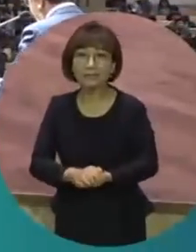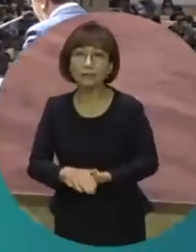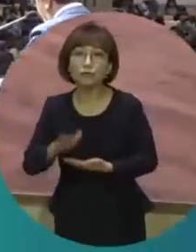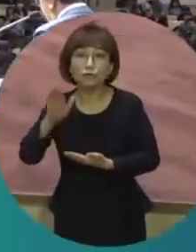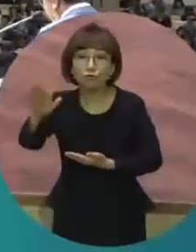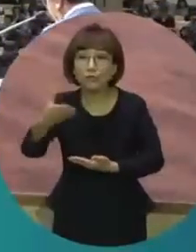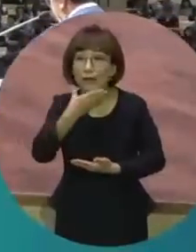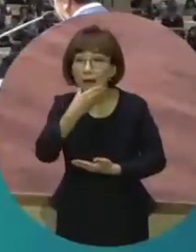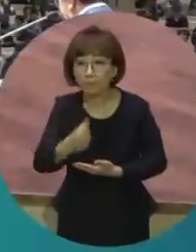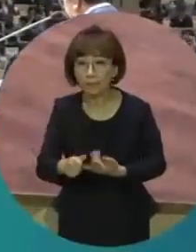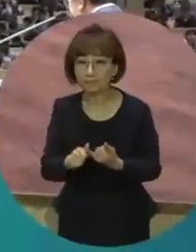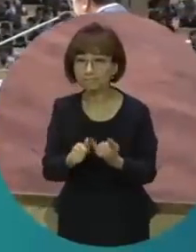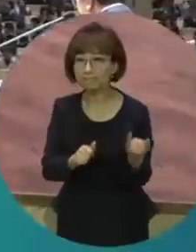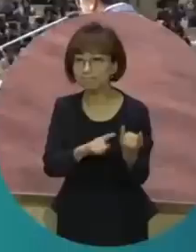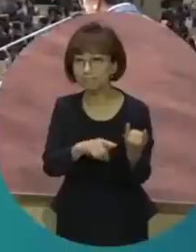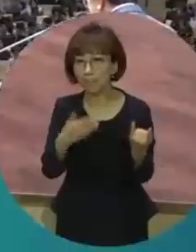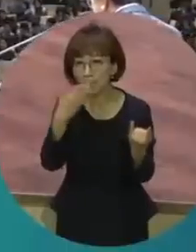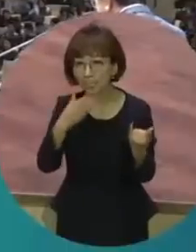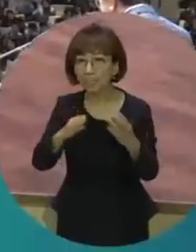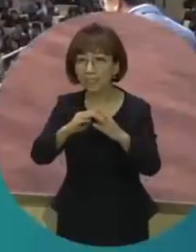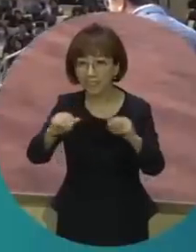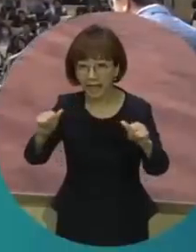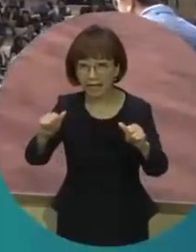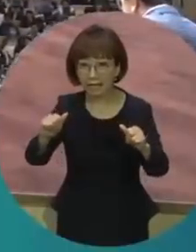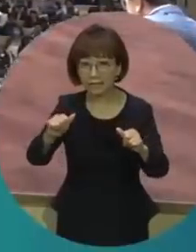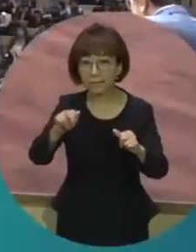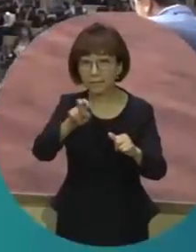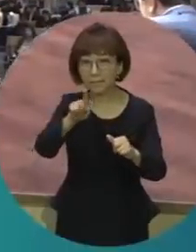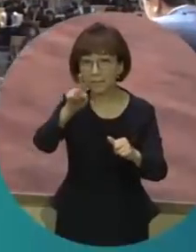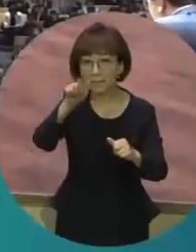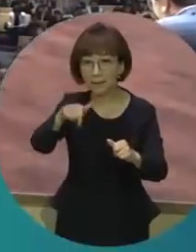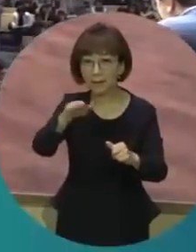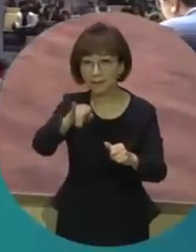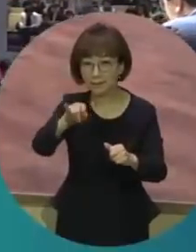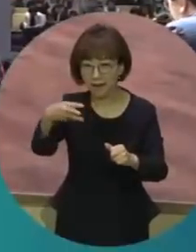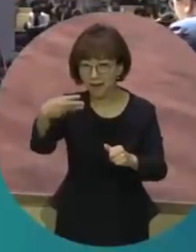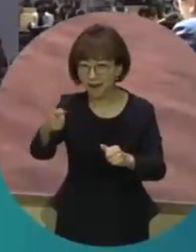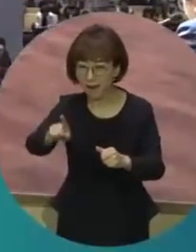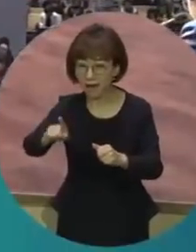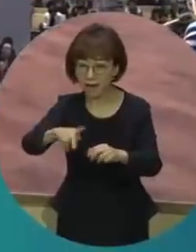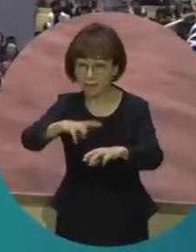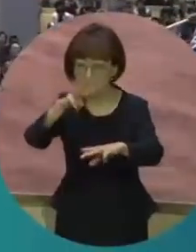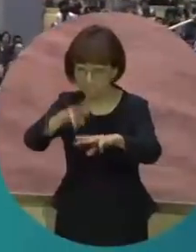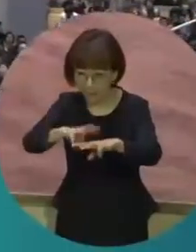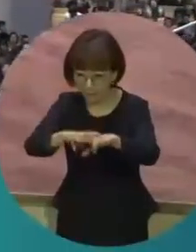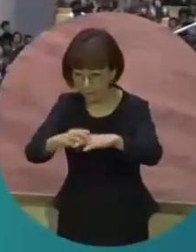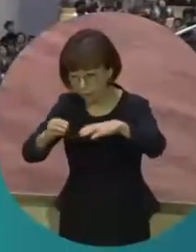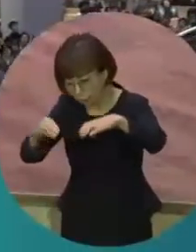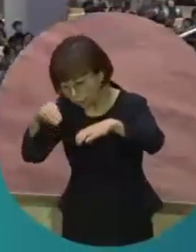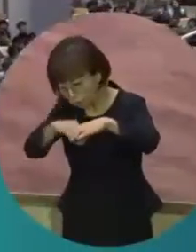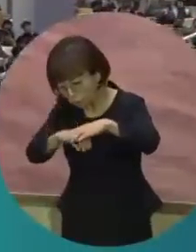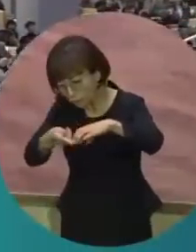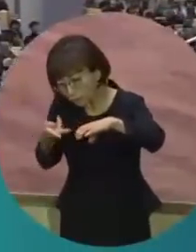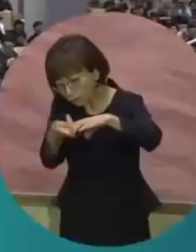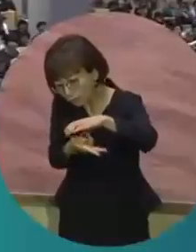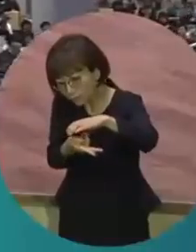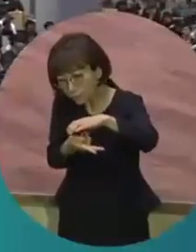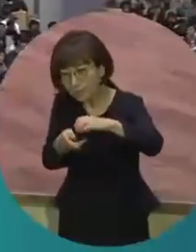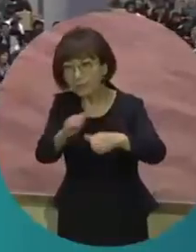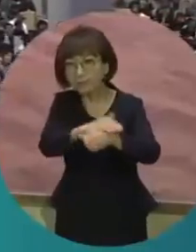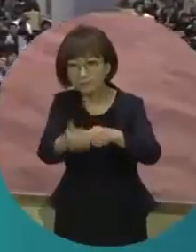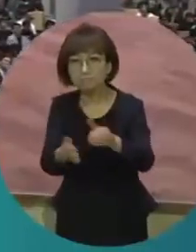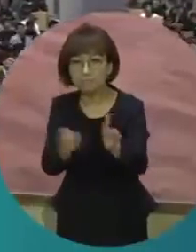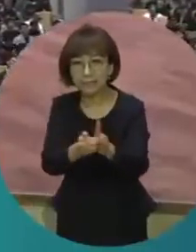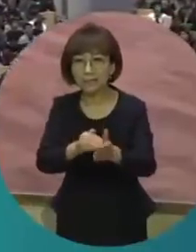아내 사라를 가나안 땅 마므레 앞 막벨라 밭 굴에 장사하였더라. 마므레는 곧